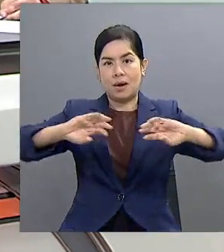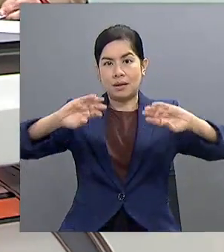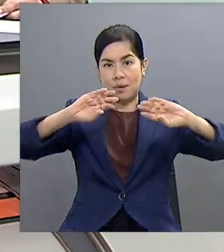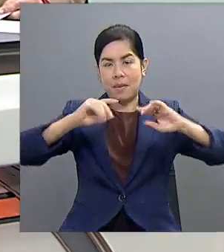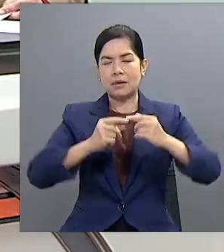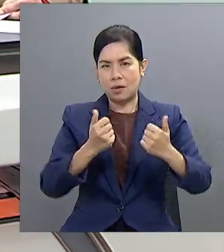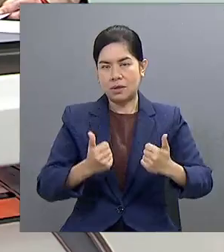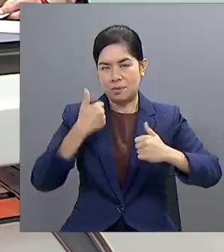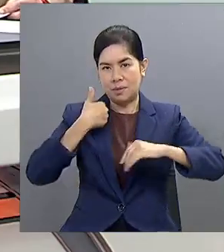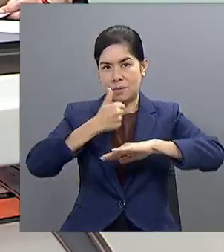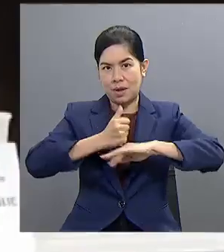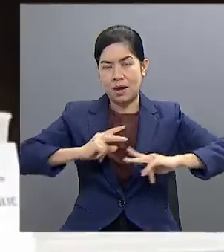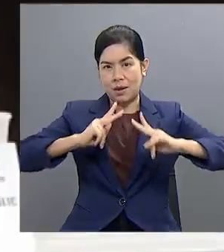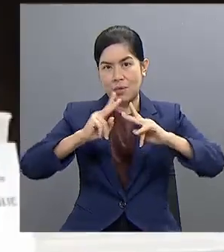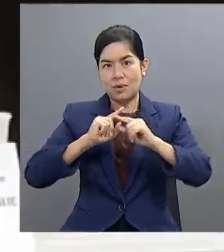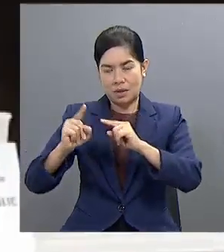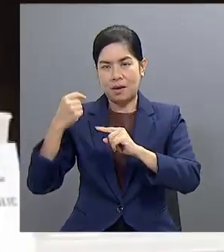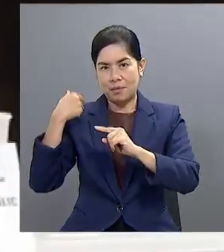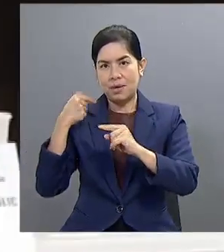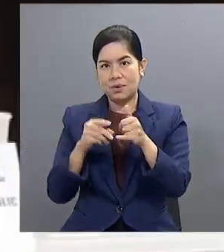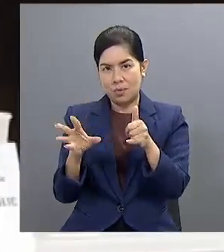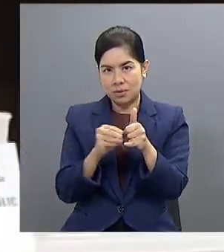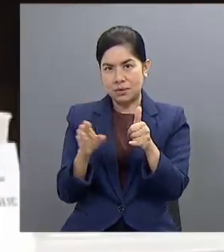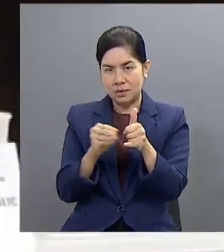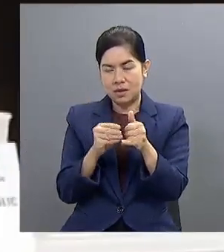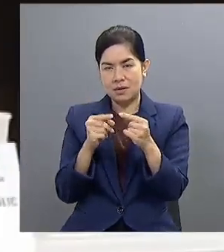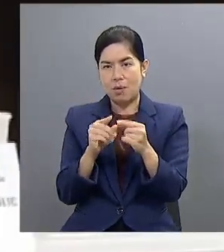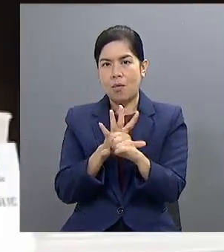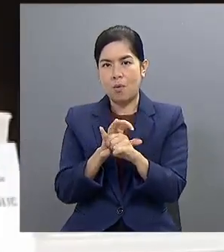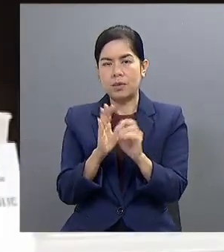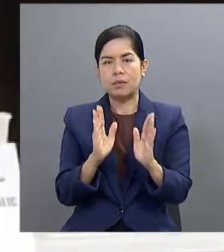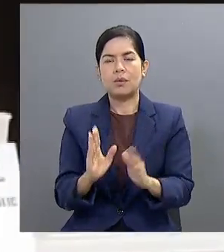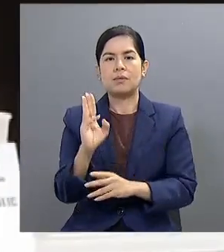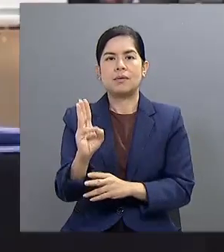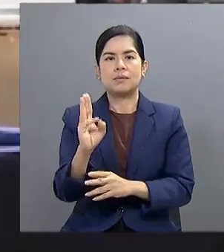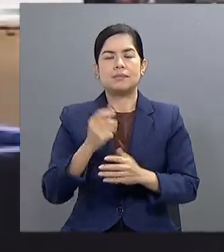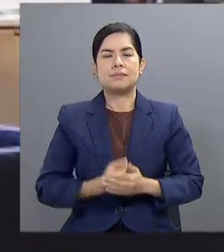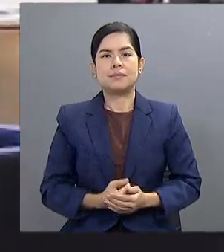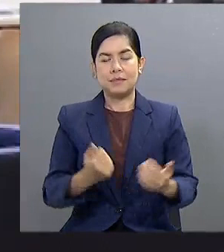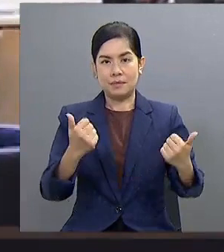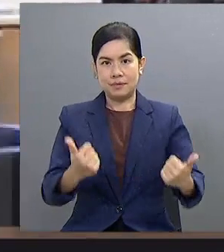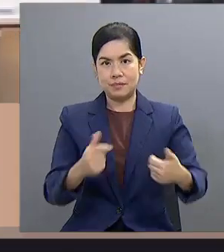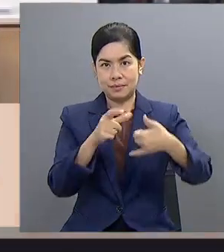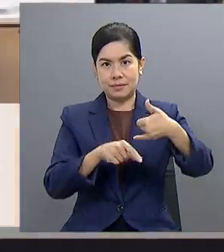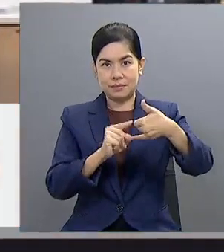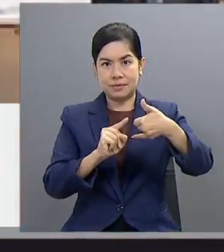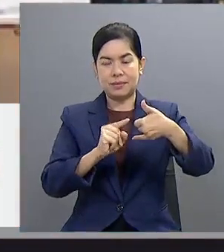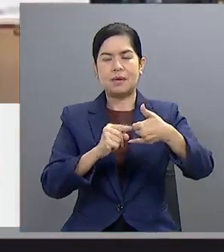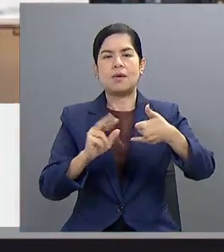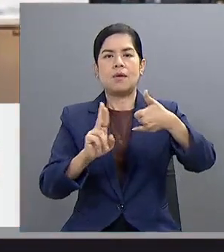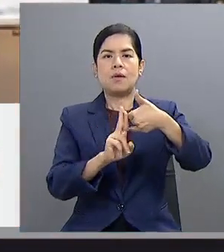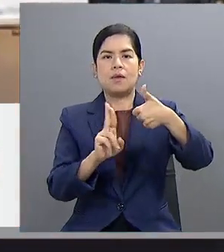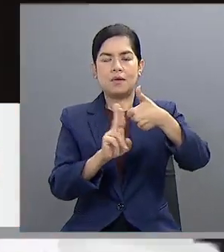เครดิตไปแล้ว 6คนด้วยกันค่ะวันนี้นายอนุทินชาญวีรกูลรองนายกรัฐมนตรีและ